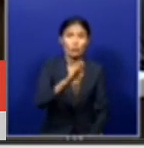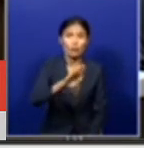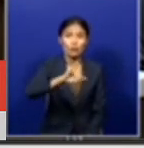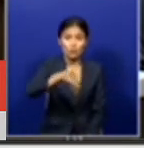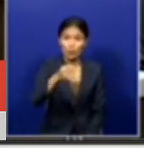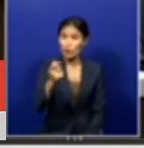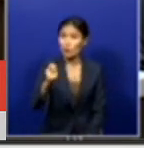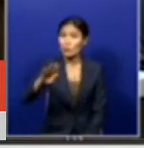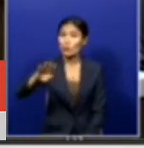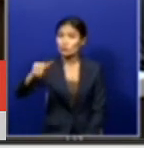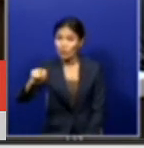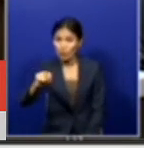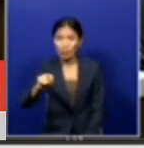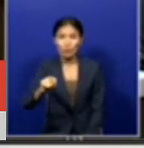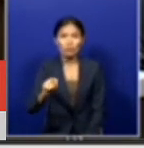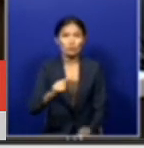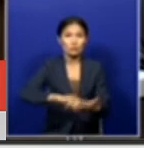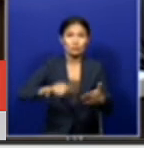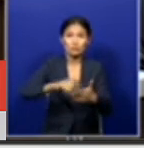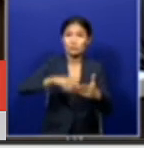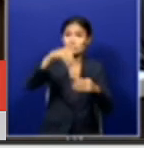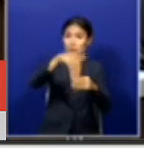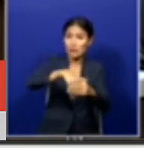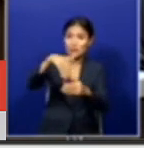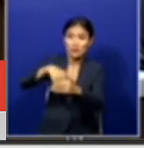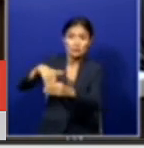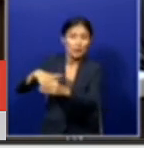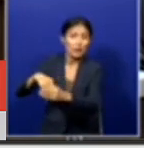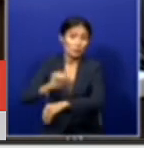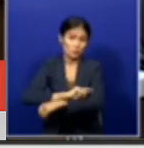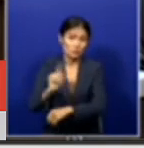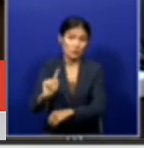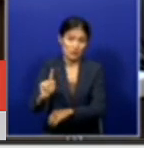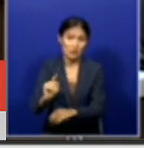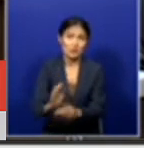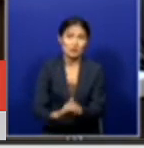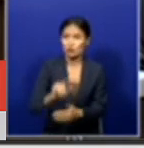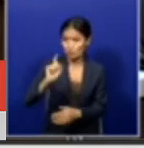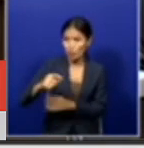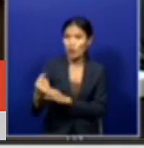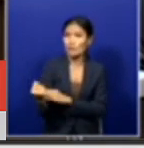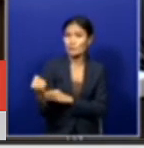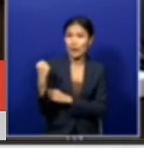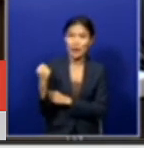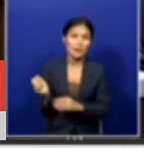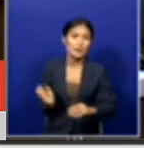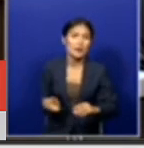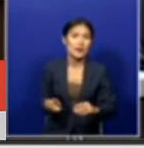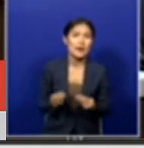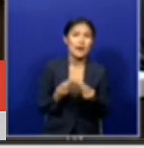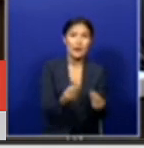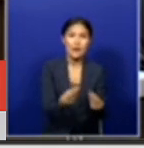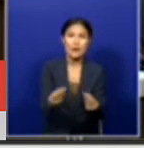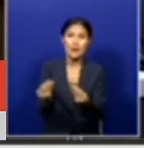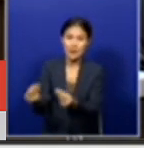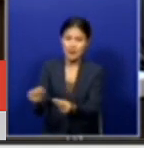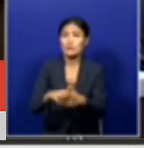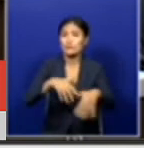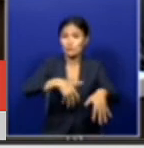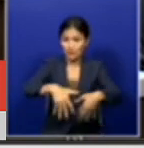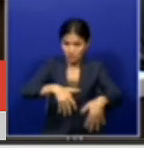เพื่อให้การกระจายอำนาจไปสู่ท้องถิ่นอันจะเป็นการ เป็นความหวังของประชาชนในท้